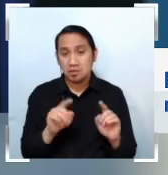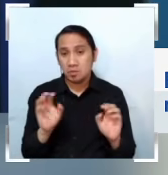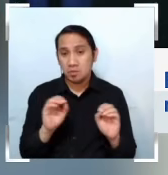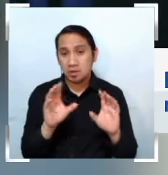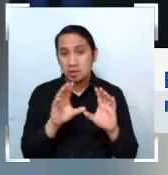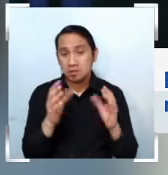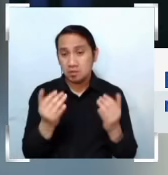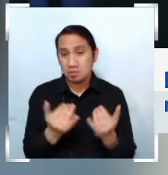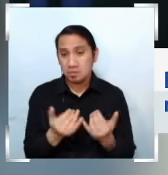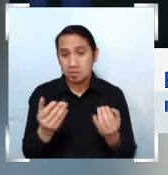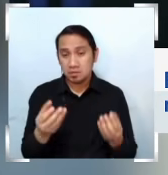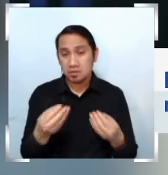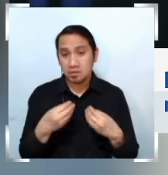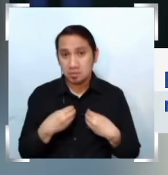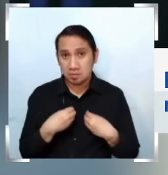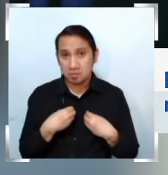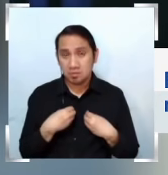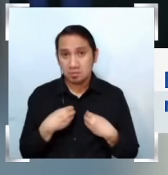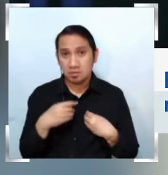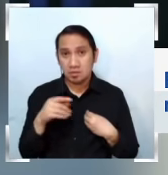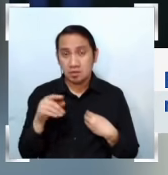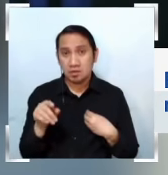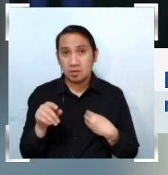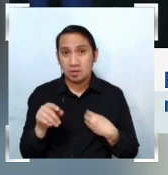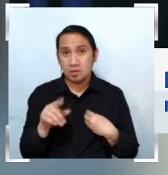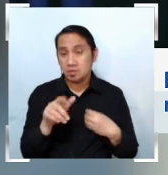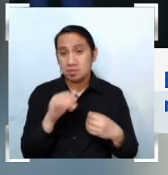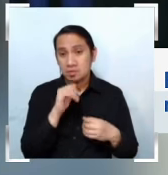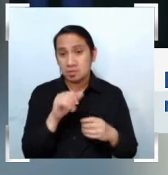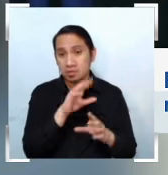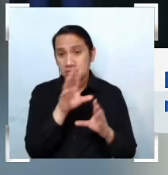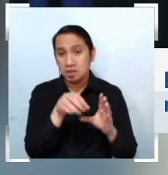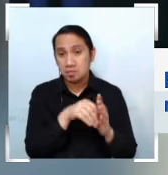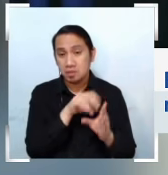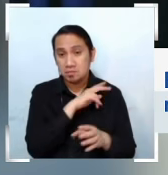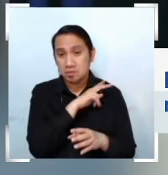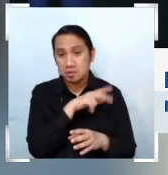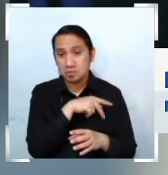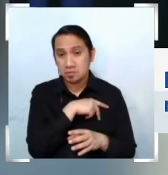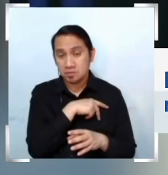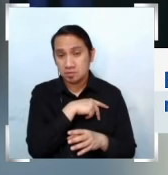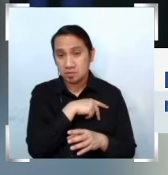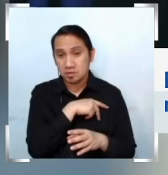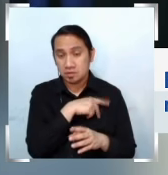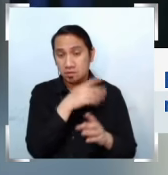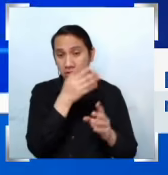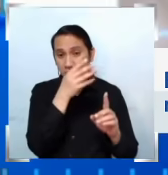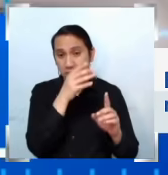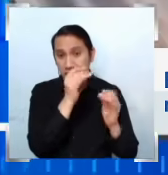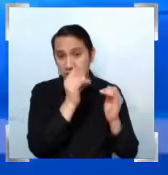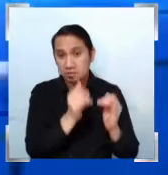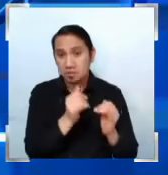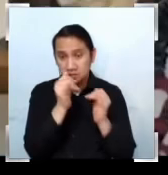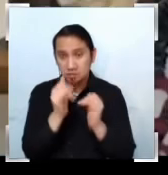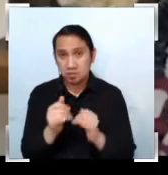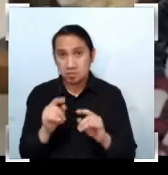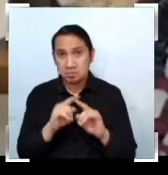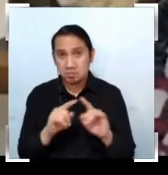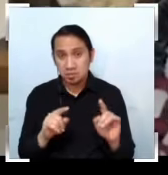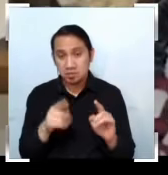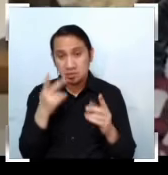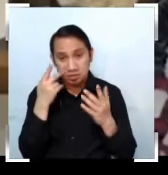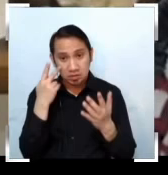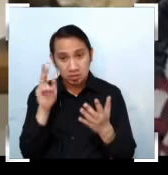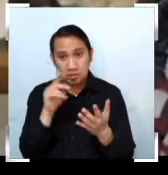ng 1.7. Wala pong kinalaman ang mga personalidad. Ang tinignan, presyo at saka yung kwalidad.